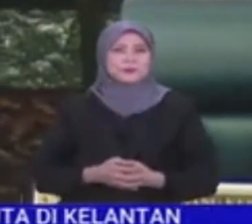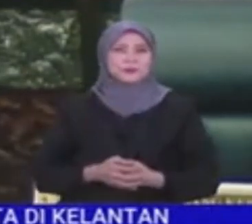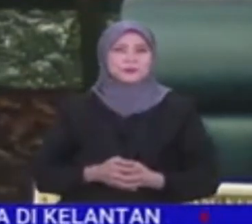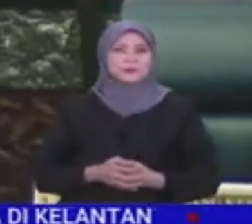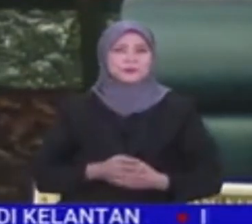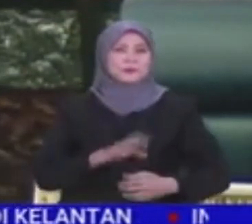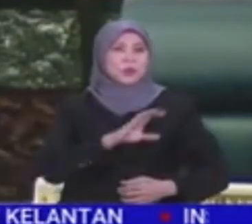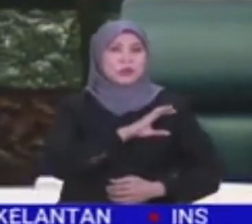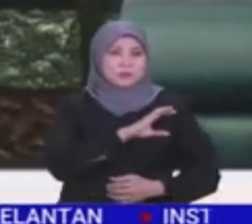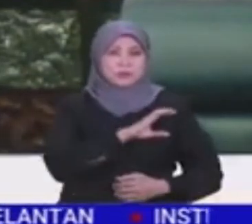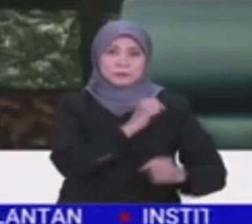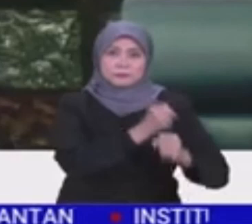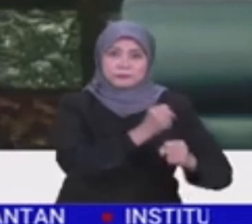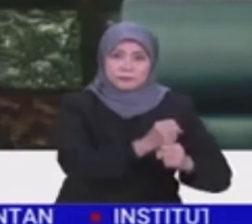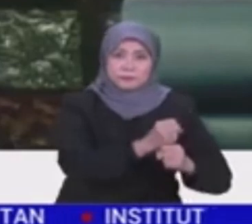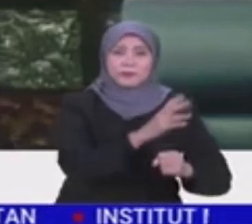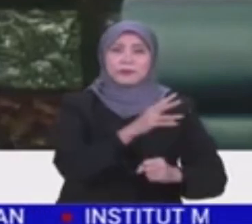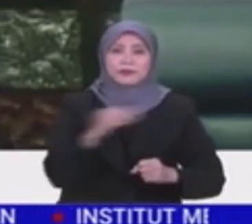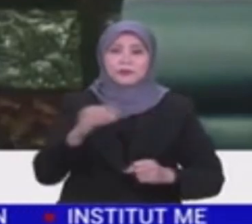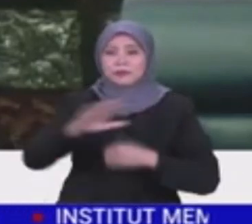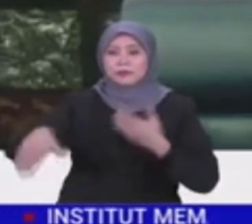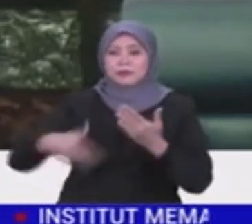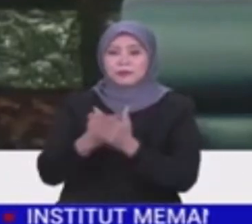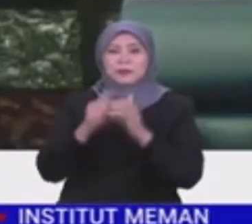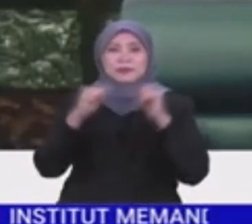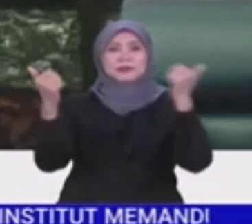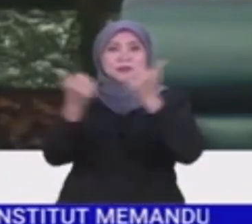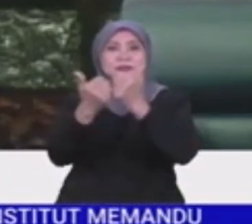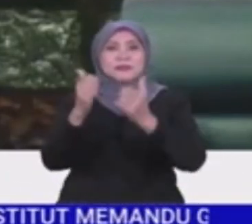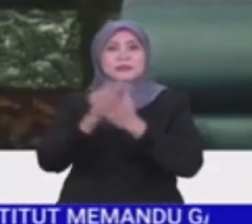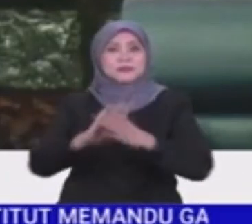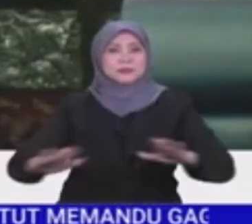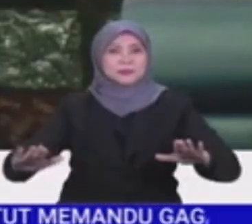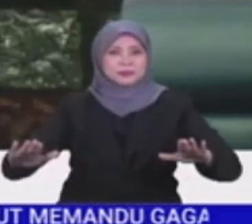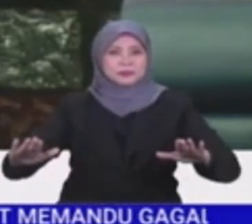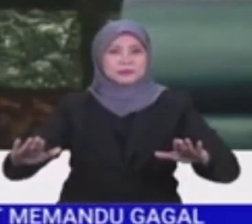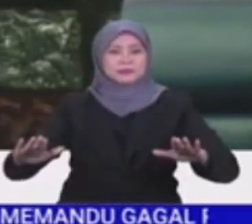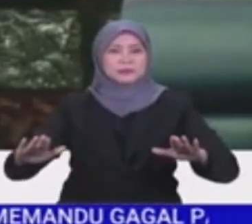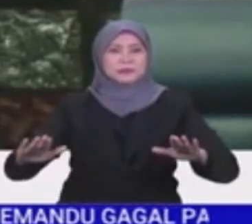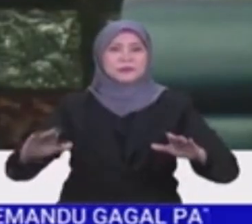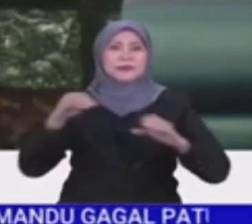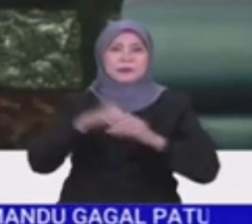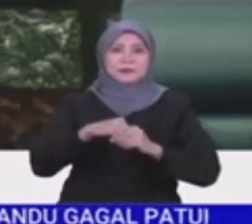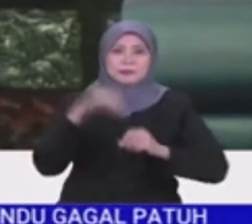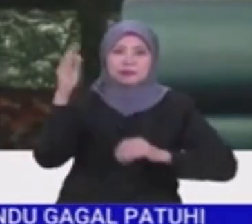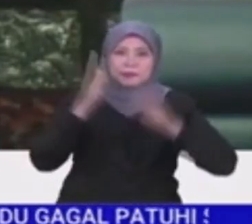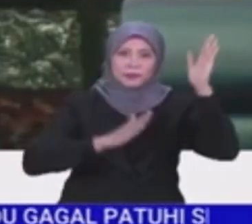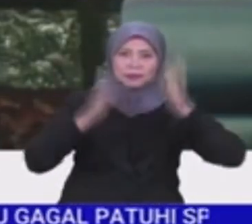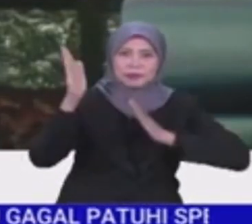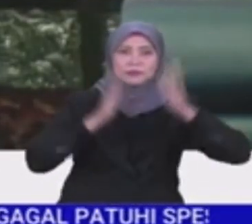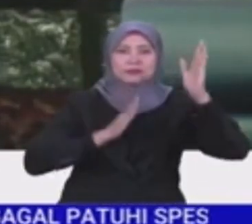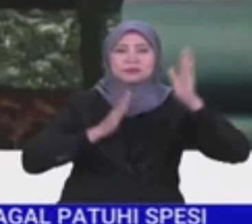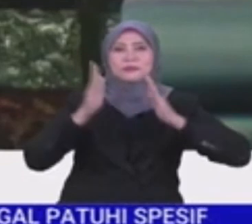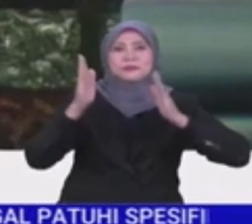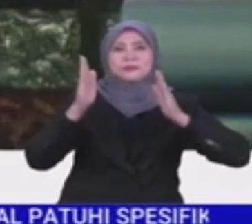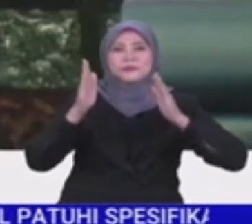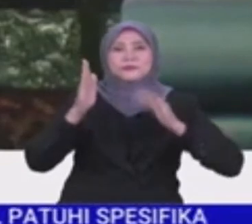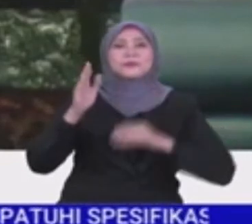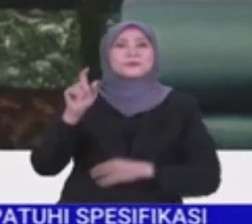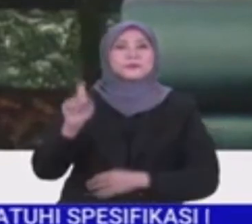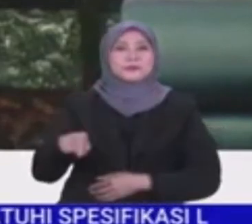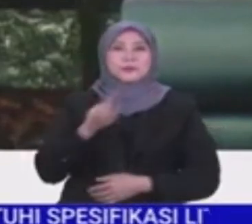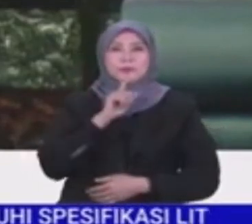pihak pidana serta semua agensi keselamatan dalam negara kita adalah bagi